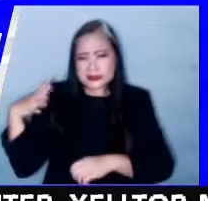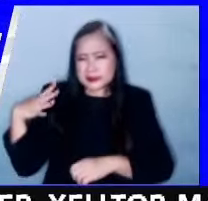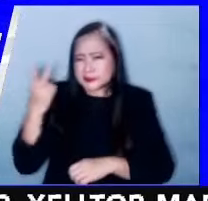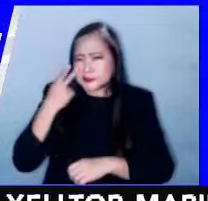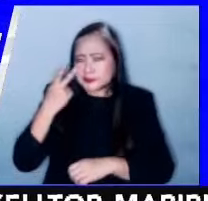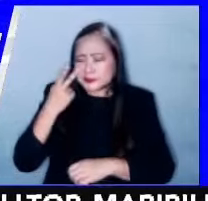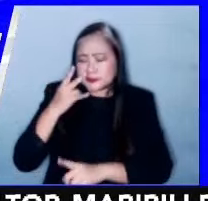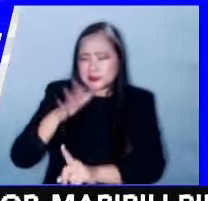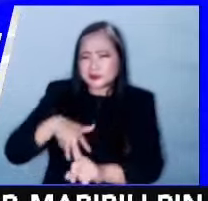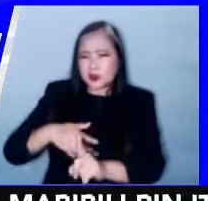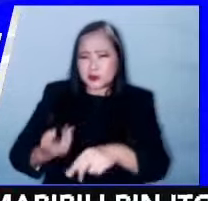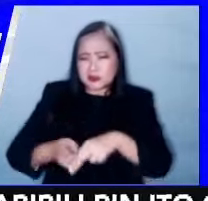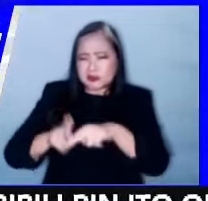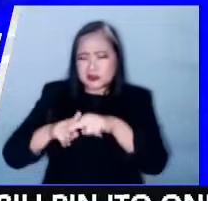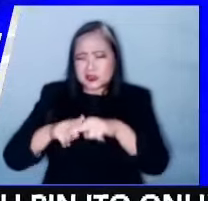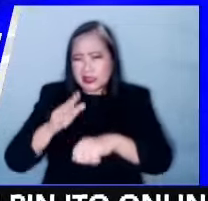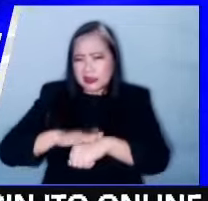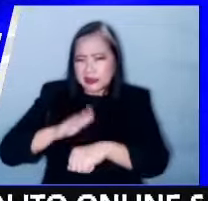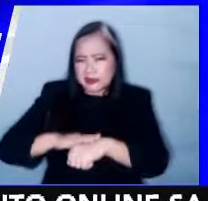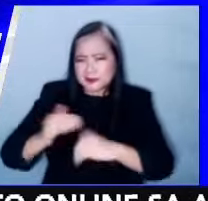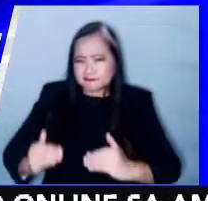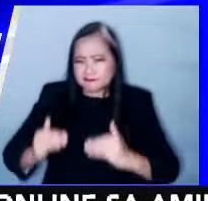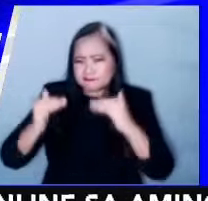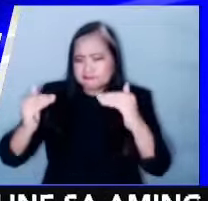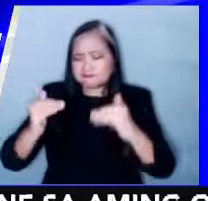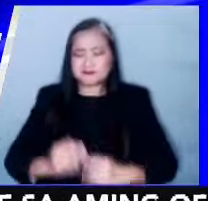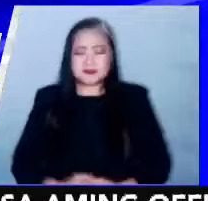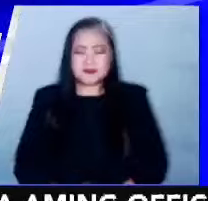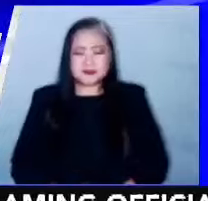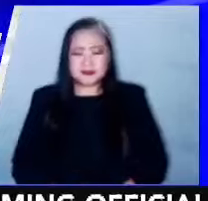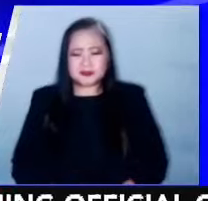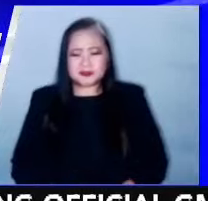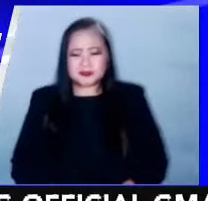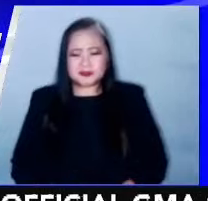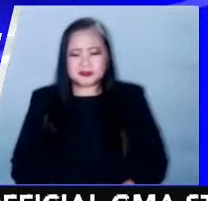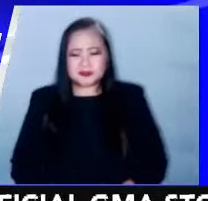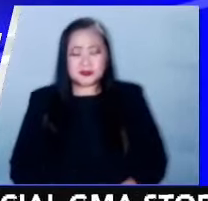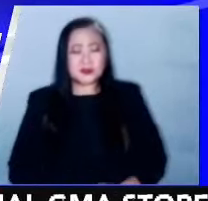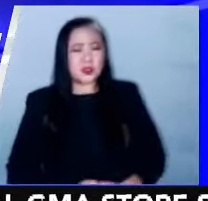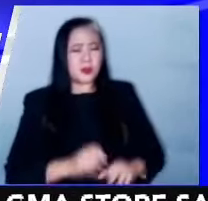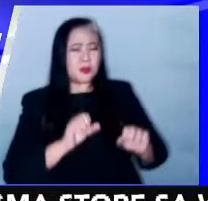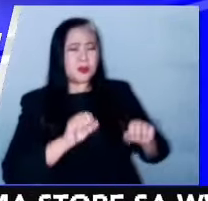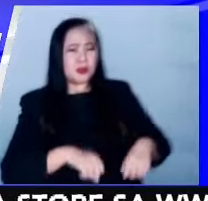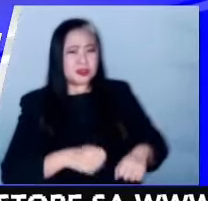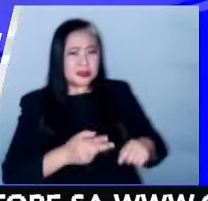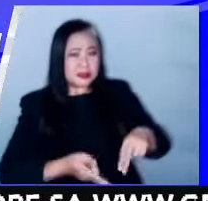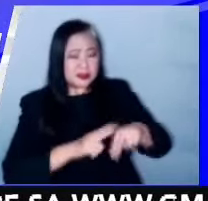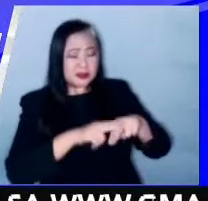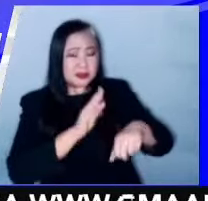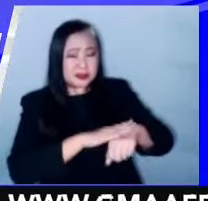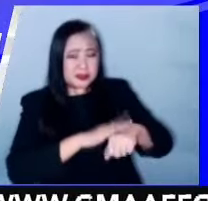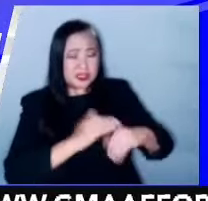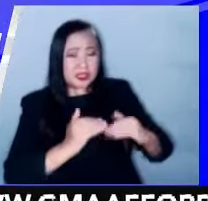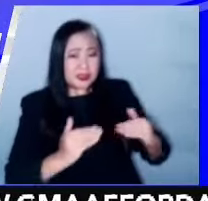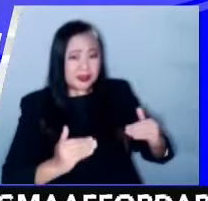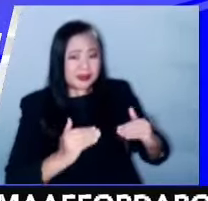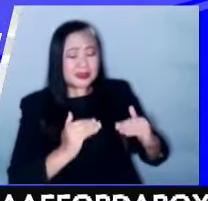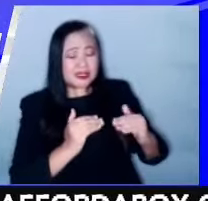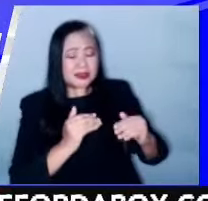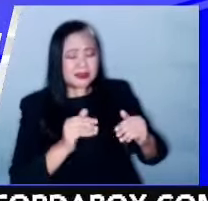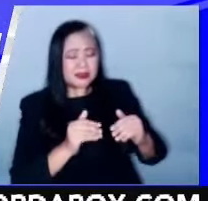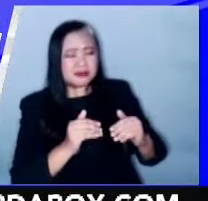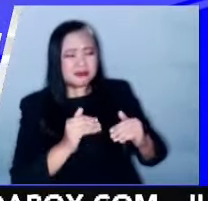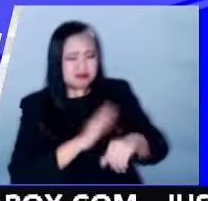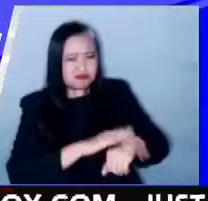sa alert level Okay so ah the possibility na itaas natin to alert level is always there Uh hinihintay natin